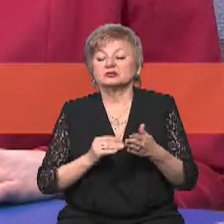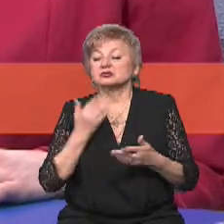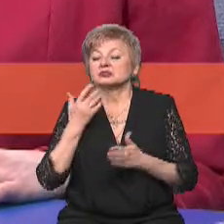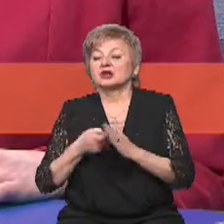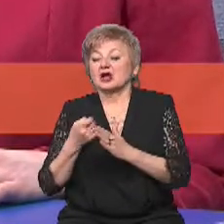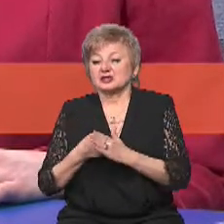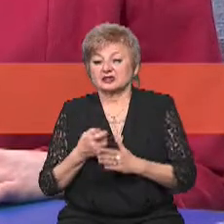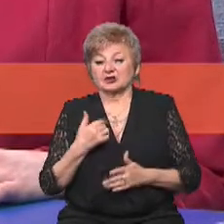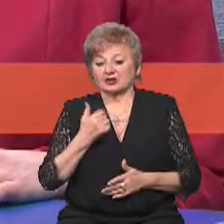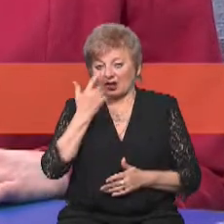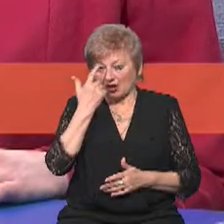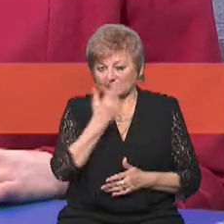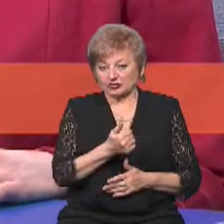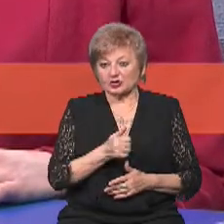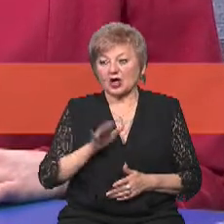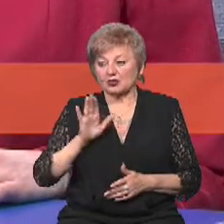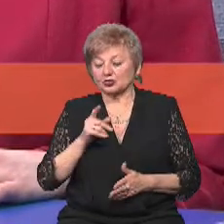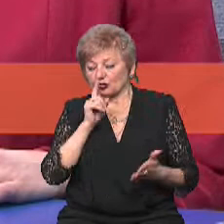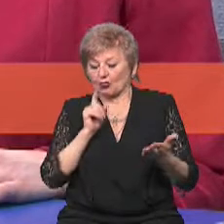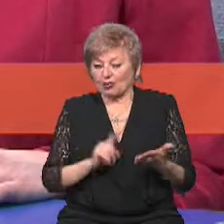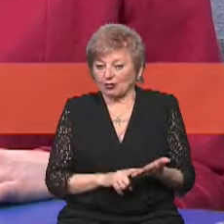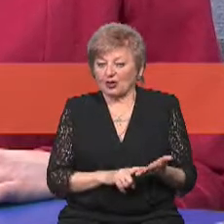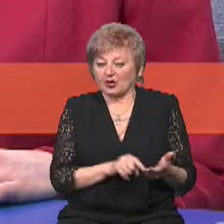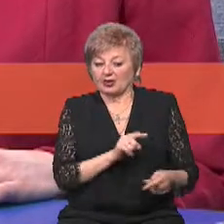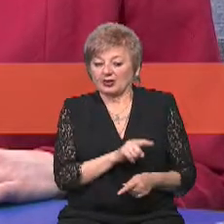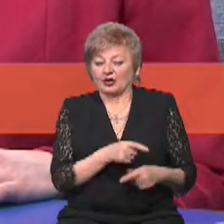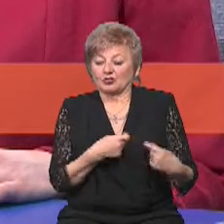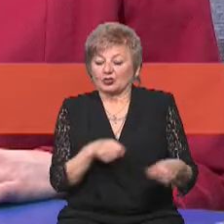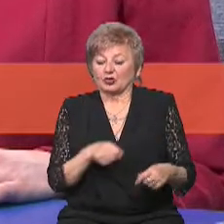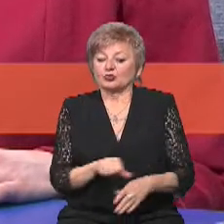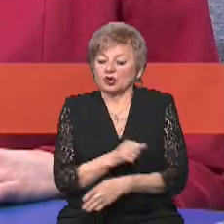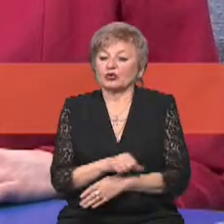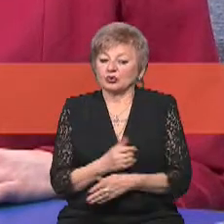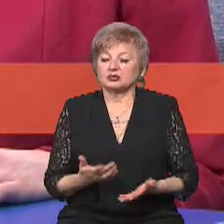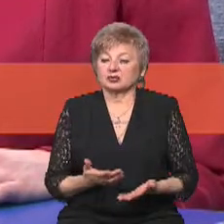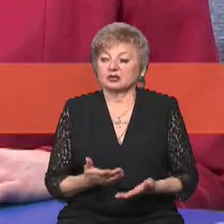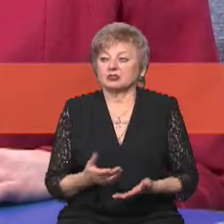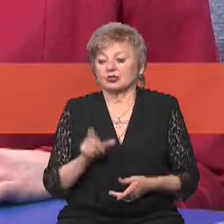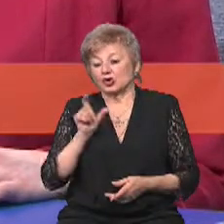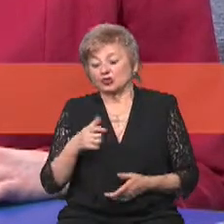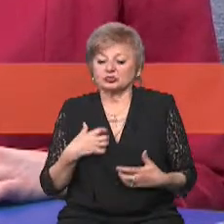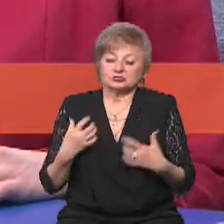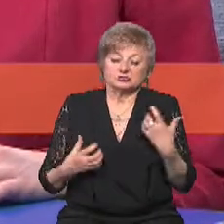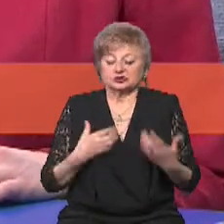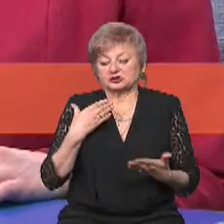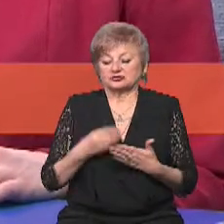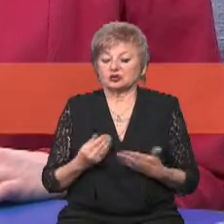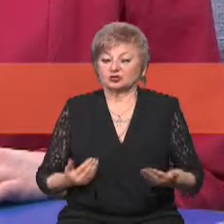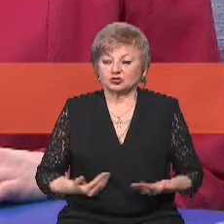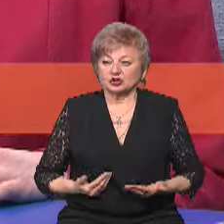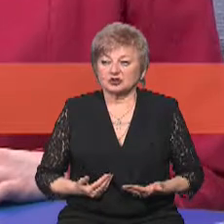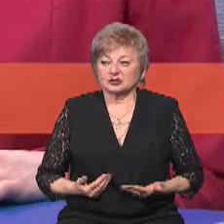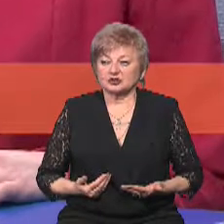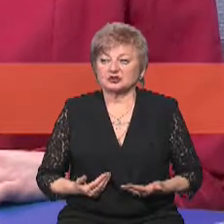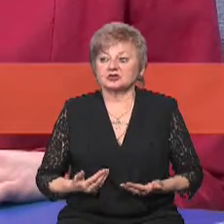а інформація вдруг потім потрапить до цих осіб, які торгують цими наркотиками, і люди просто хвилюються за своє життя, за